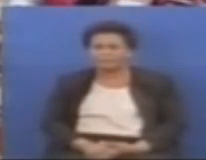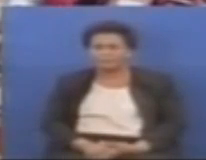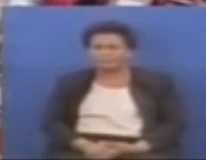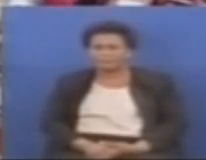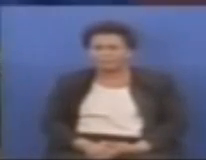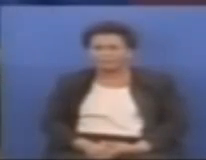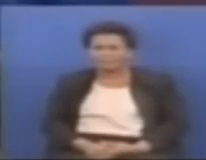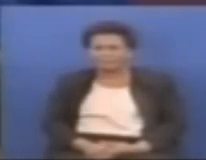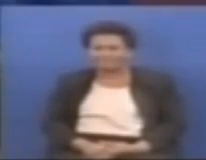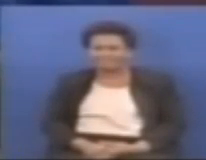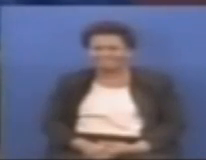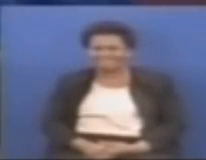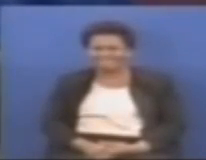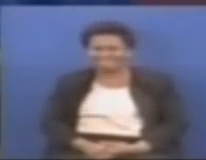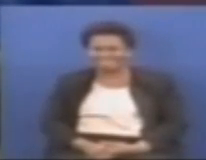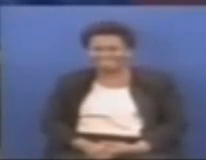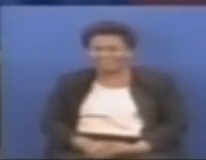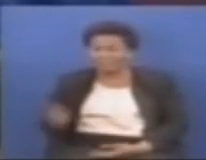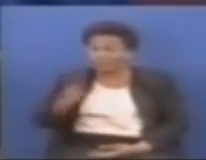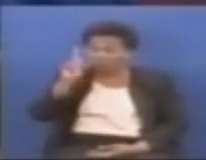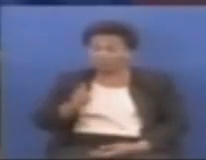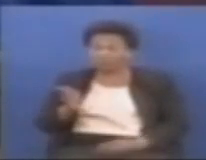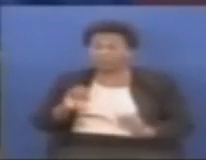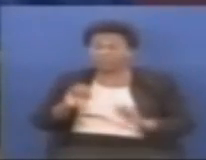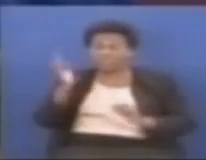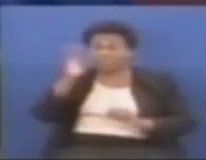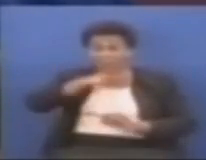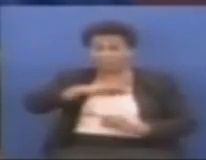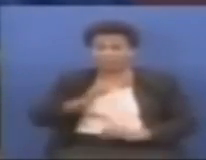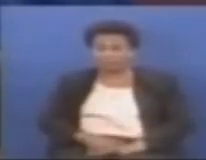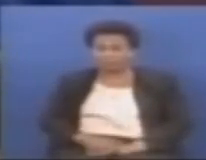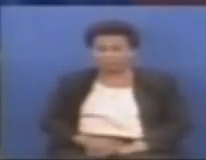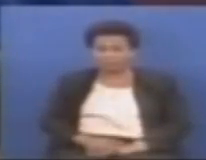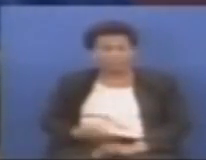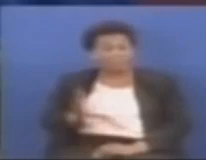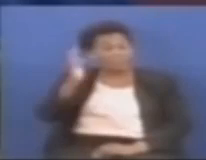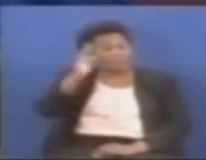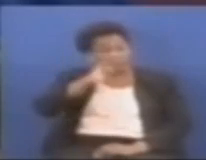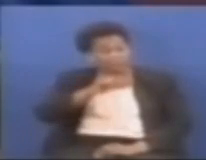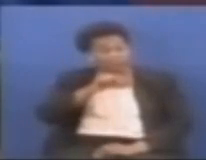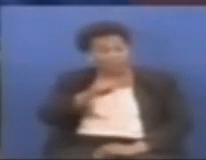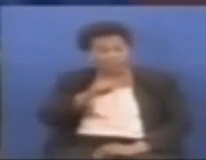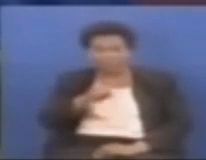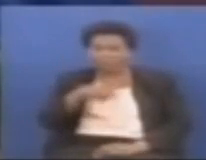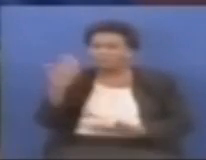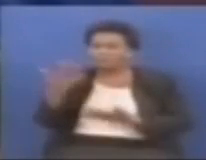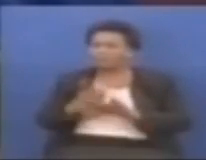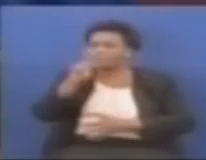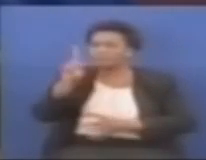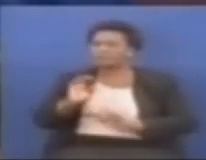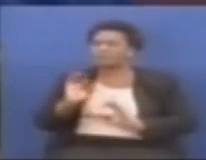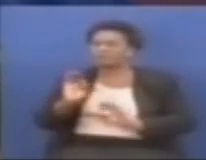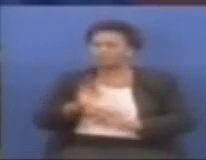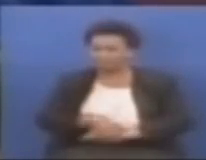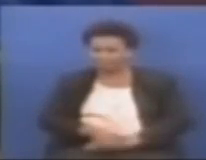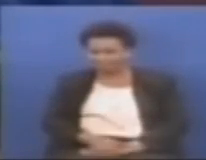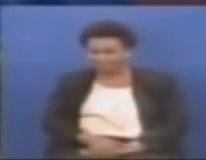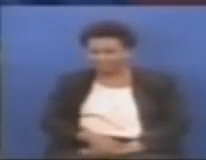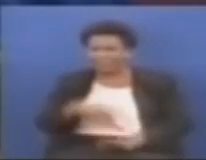wa Rukwa na mikoa mingine Rita hiyo haipo. Sasa basi ninapenda kuuliza swali langu,